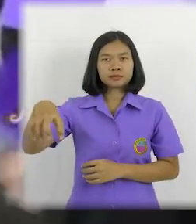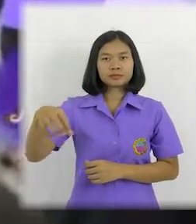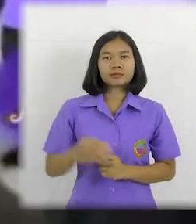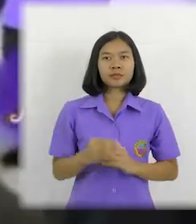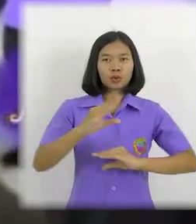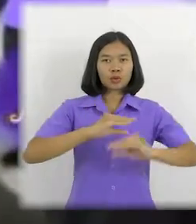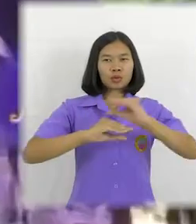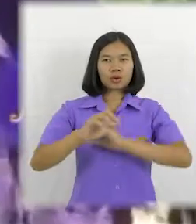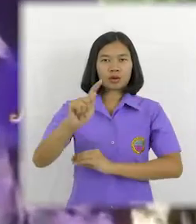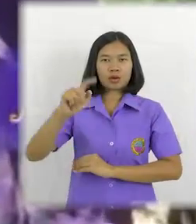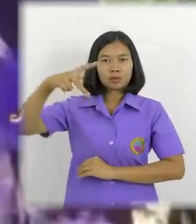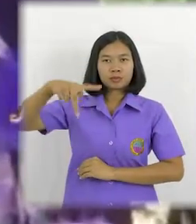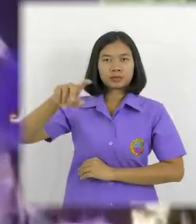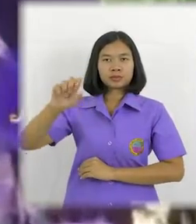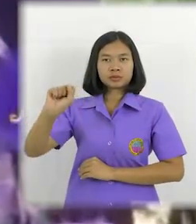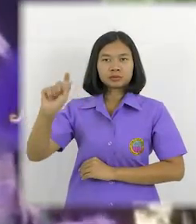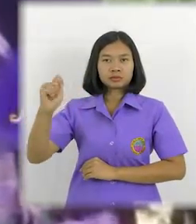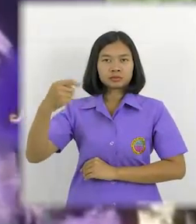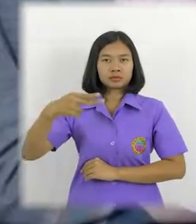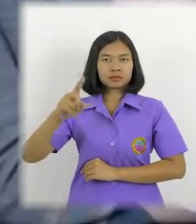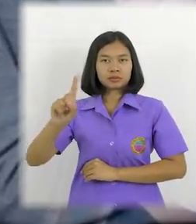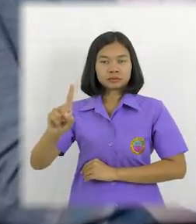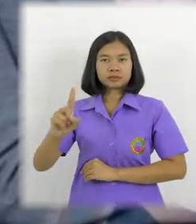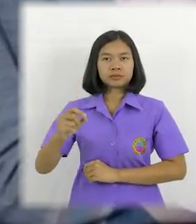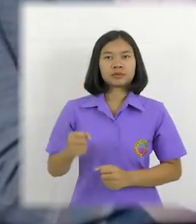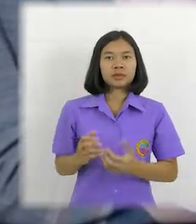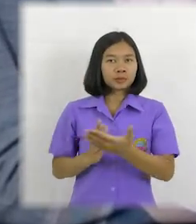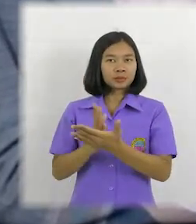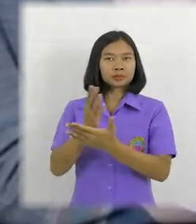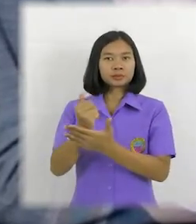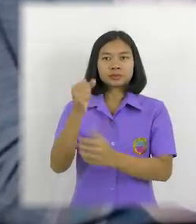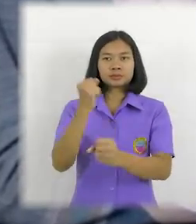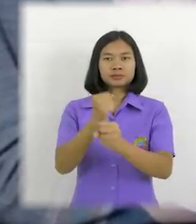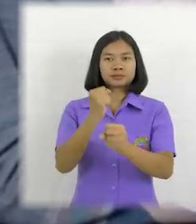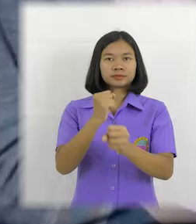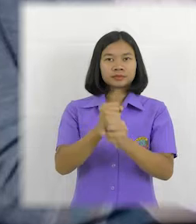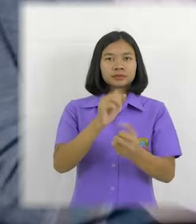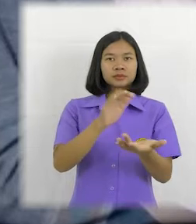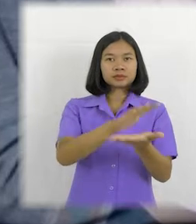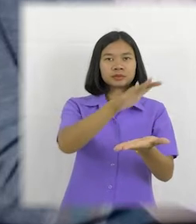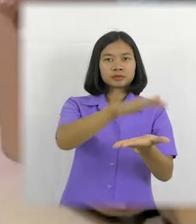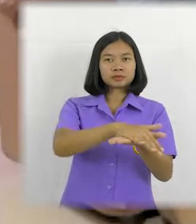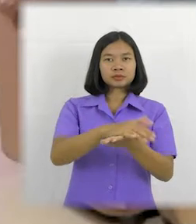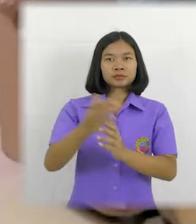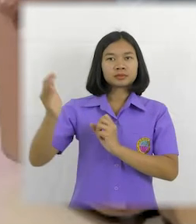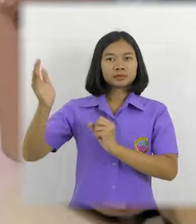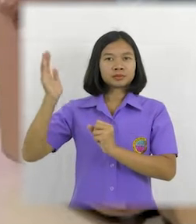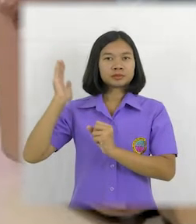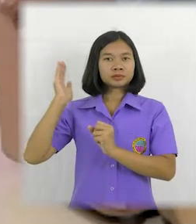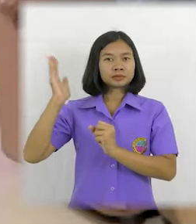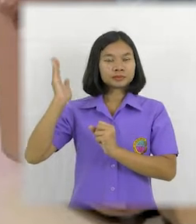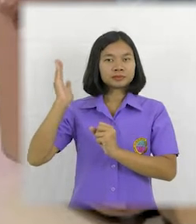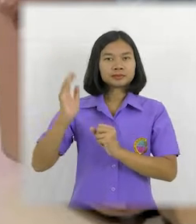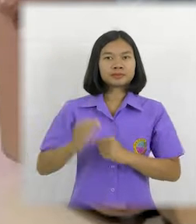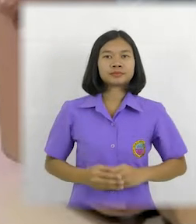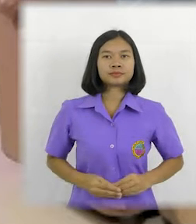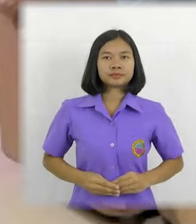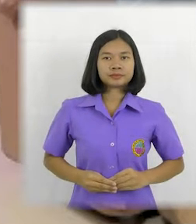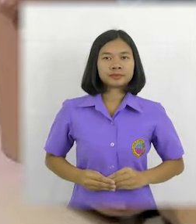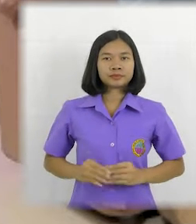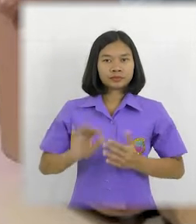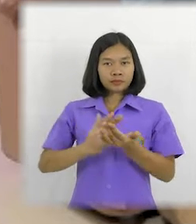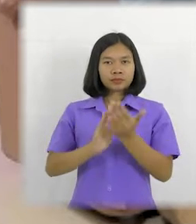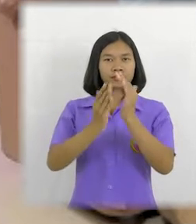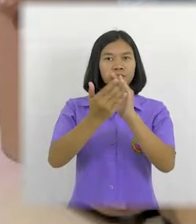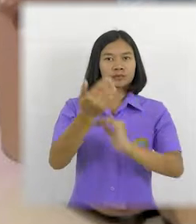นในโครงการอพสทและรับฟังการเสวนาก้าวสู่ความสำเร็จในการดำเนินงานสวนพฤกษศาสตร์โรงเรียนและการนำเสนอง